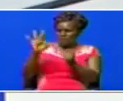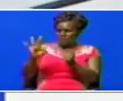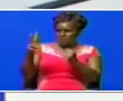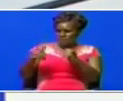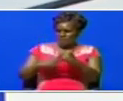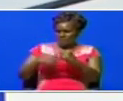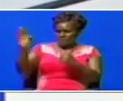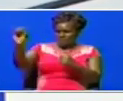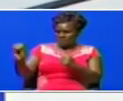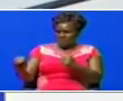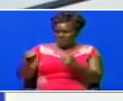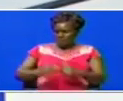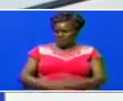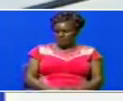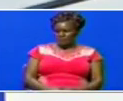10.37%.